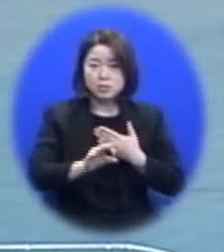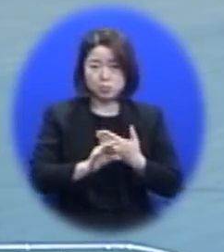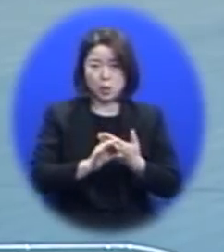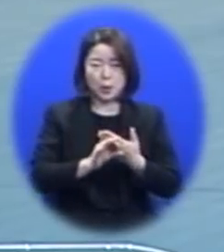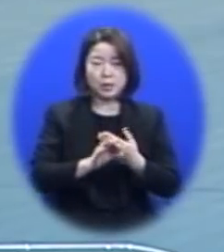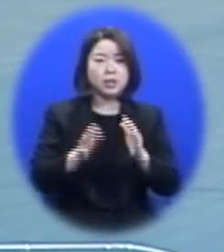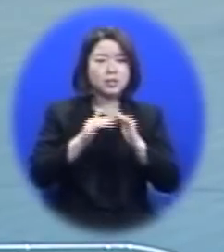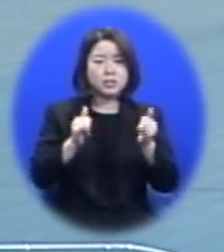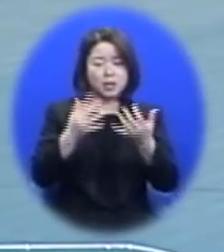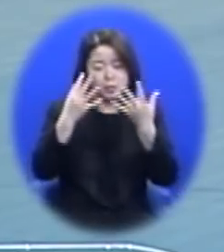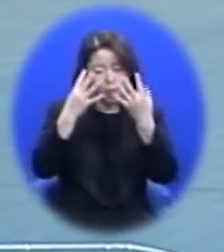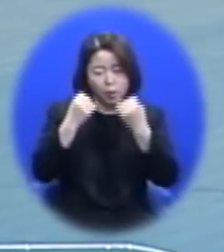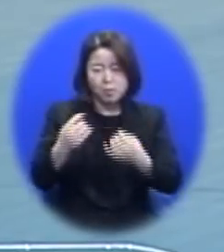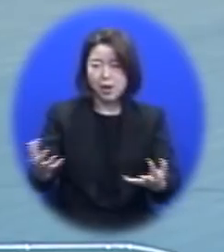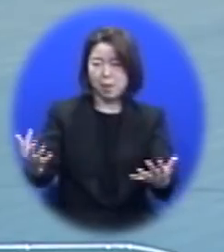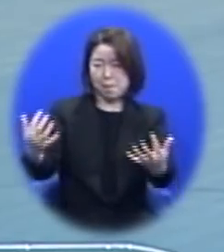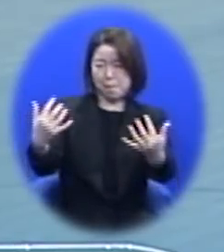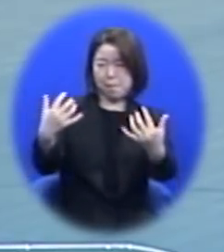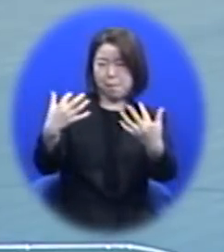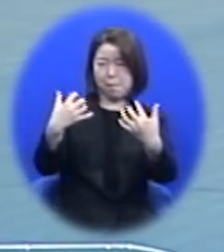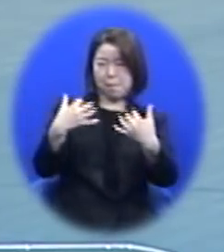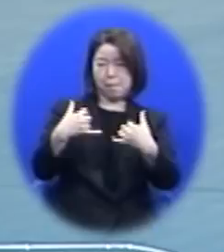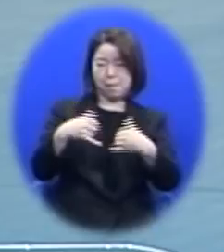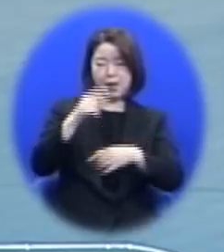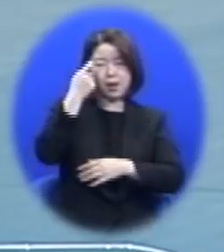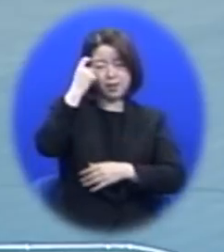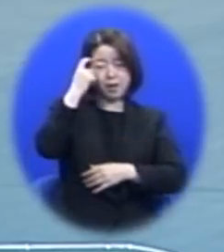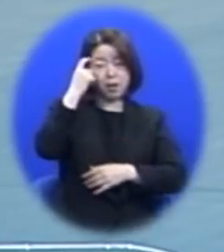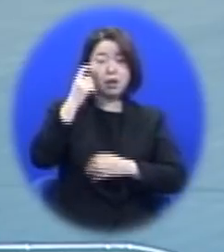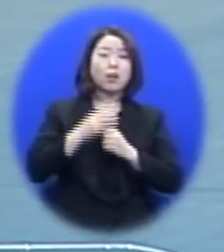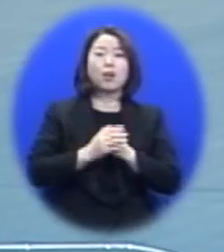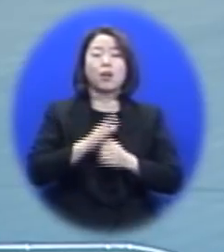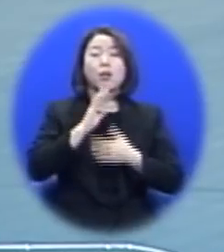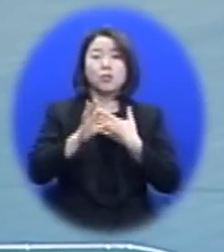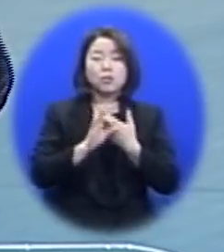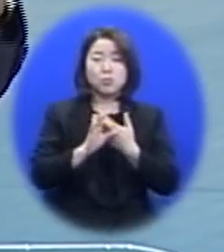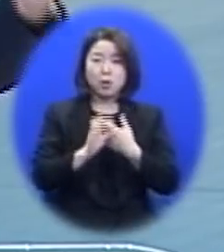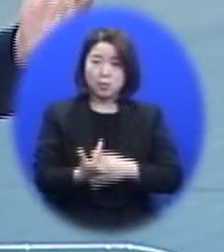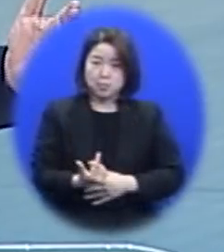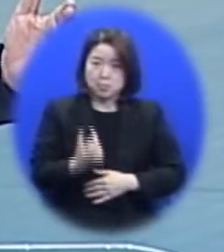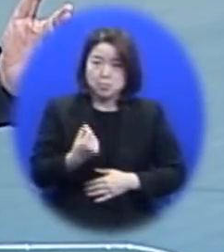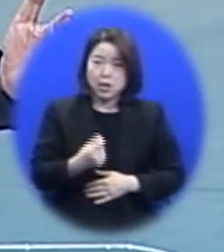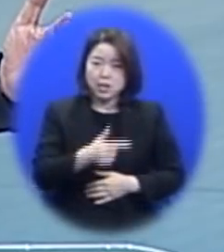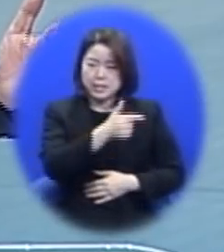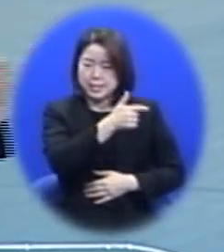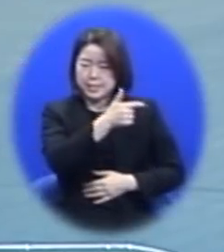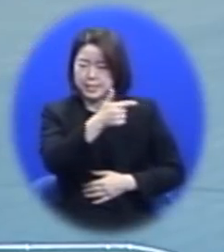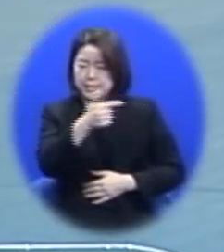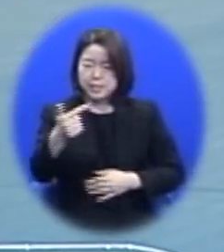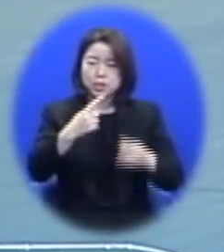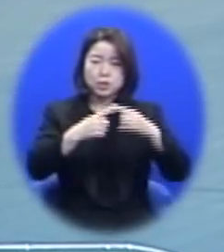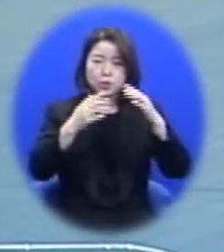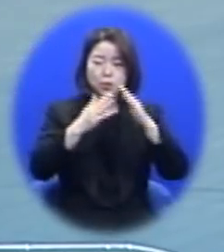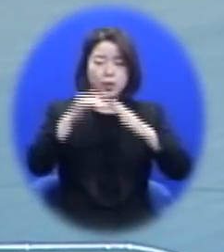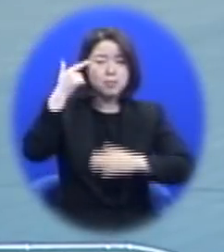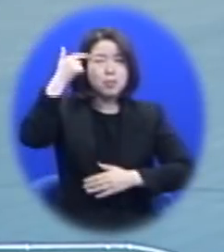뭐 사람들이 얼마나 많이 모이겠어요. 그러면 금방 큰 교회 목사가 되지